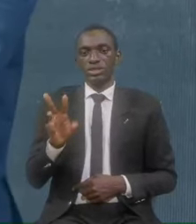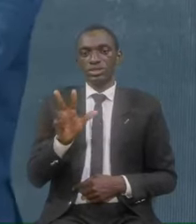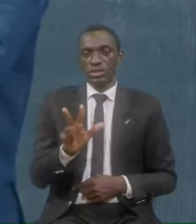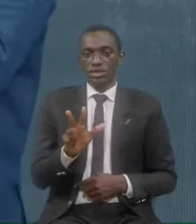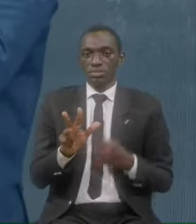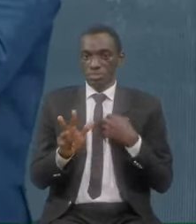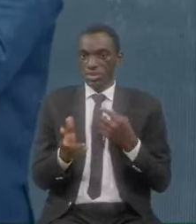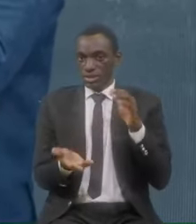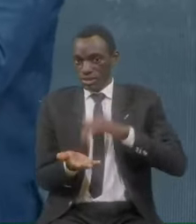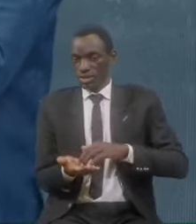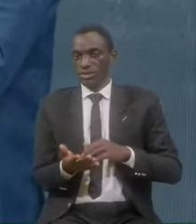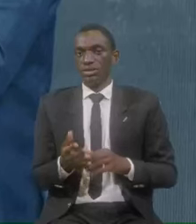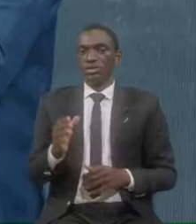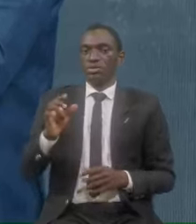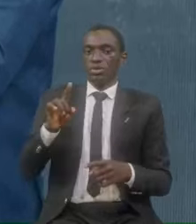+234 91 54 44 92 63